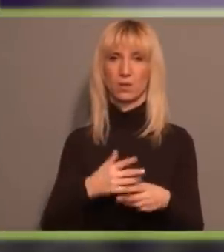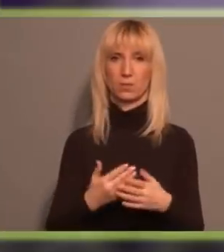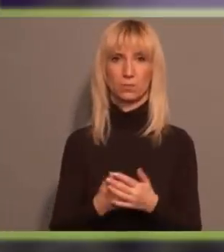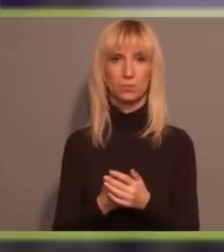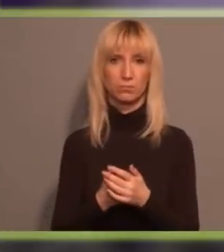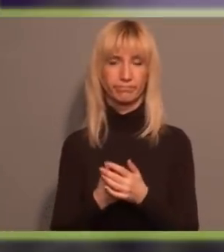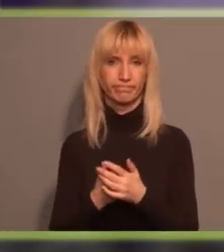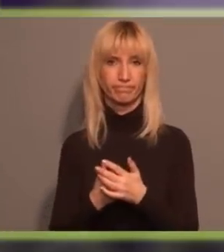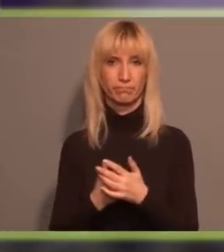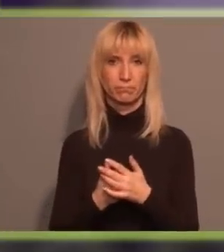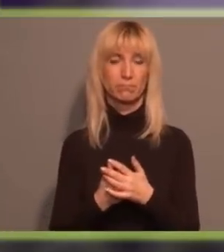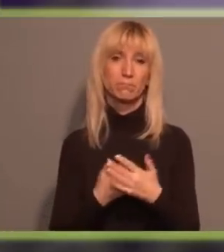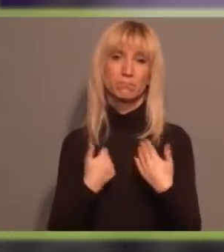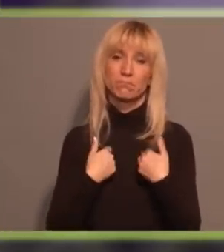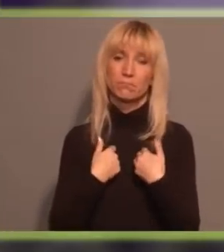A